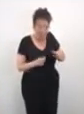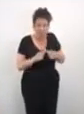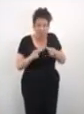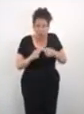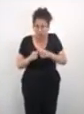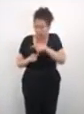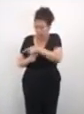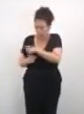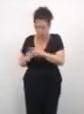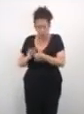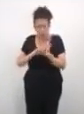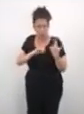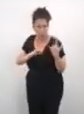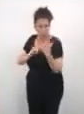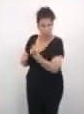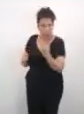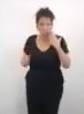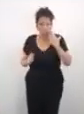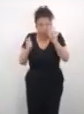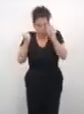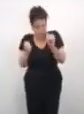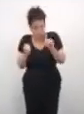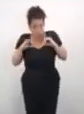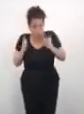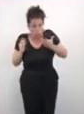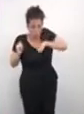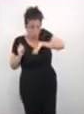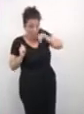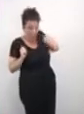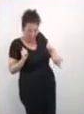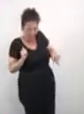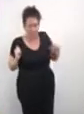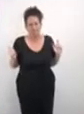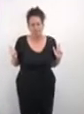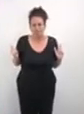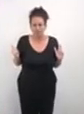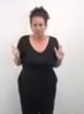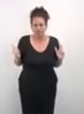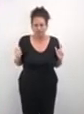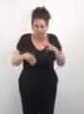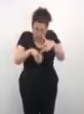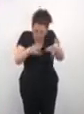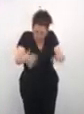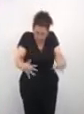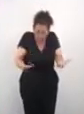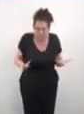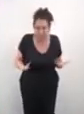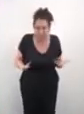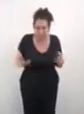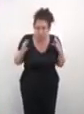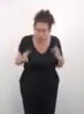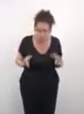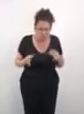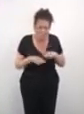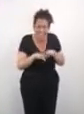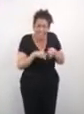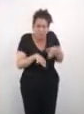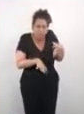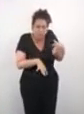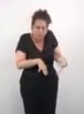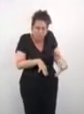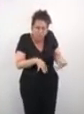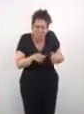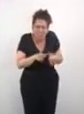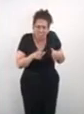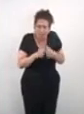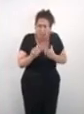périphérie, sur la circulation et sur la fourrière et nous le faisons. Et nous le faisons à la hauteur de nos moyens et nous continuerons à le